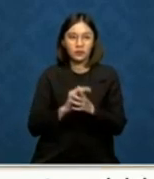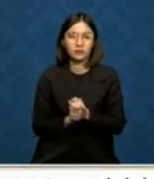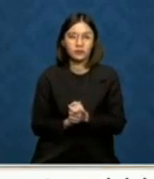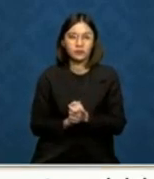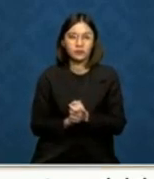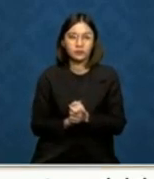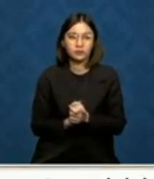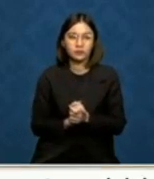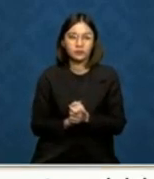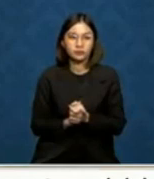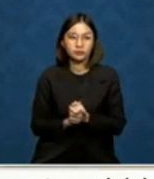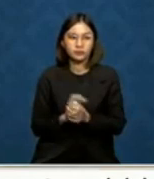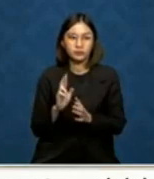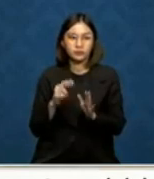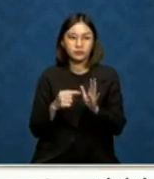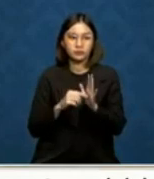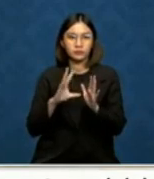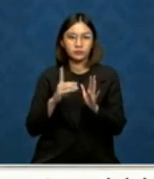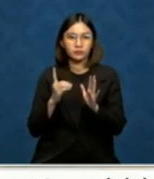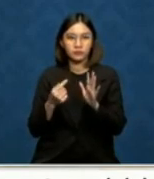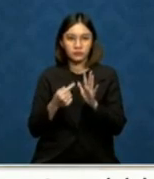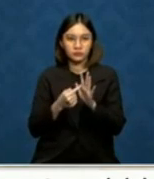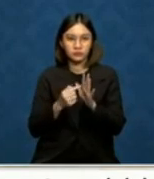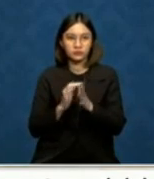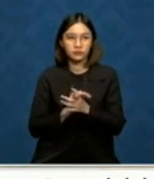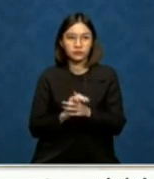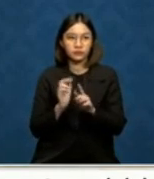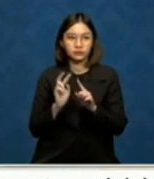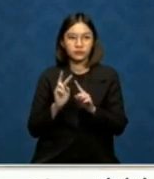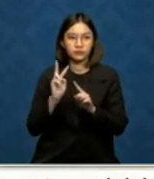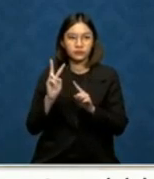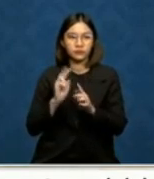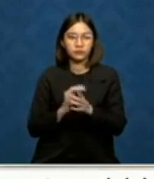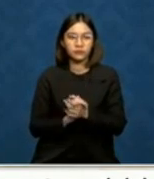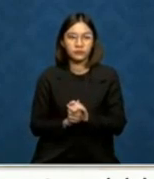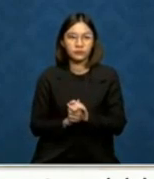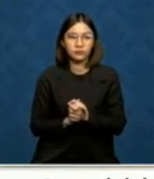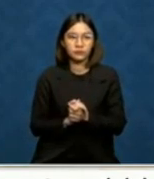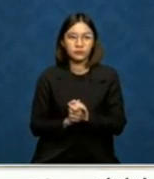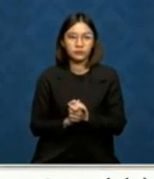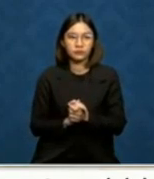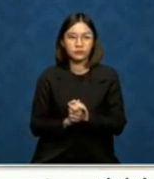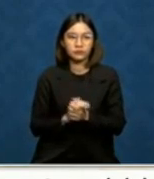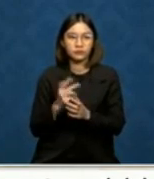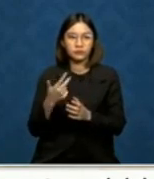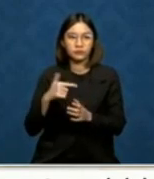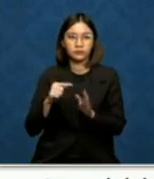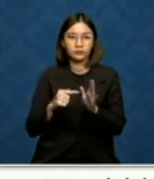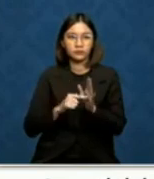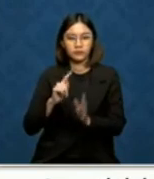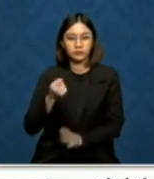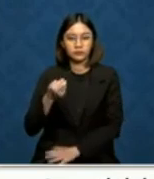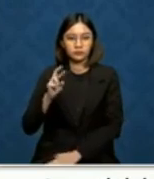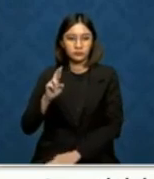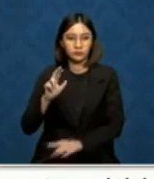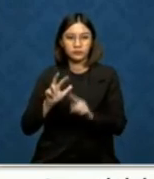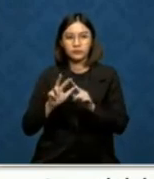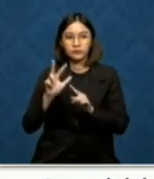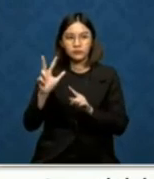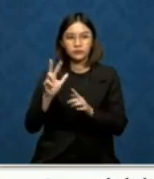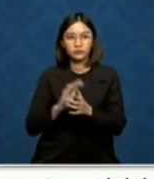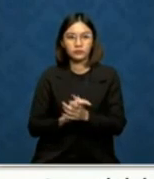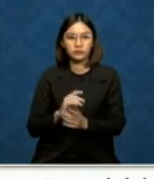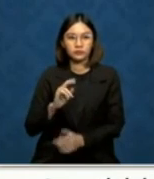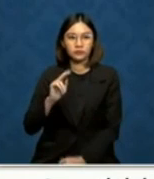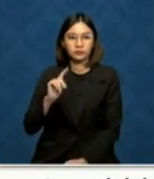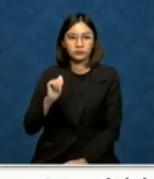างสาวรัชดาชัยคุป 2. นางพัทรสุภางเฉลิมนนท์ 3. นาย